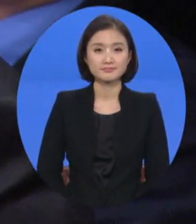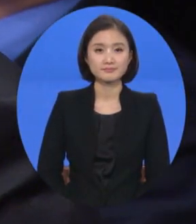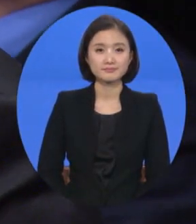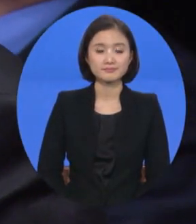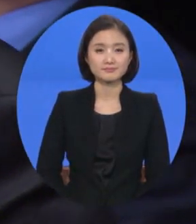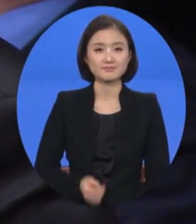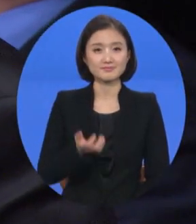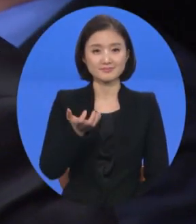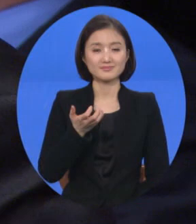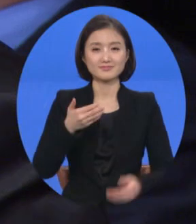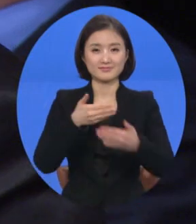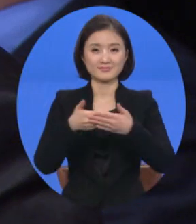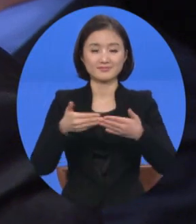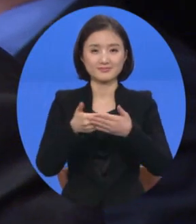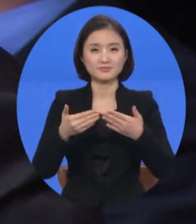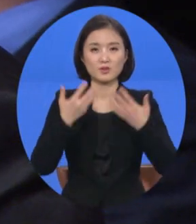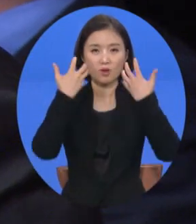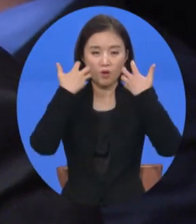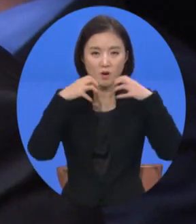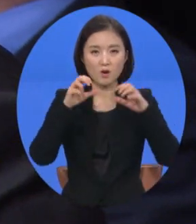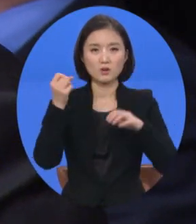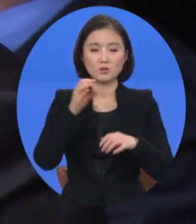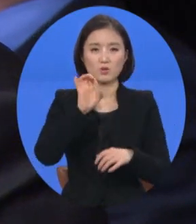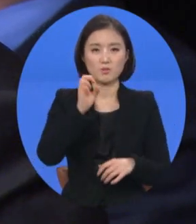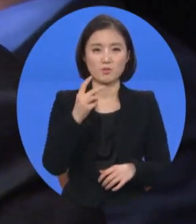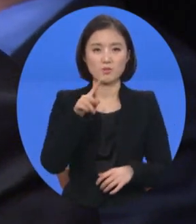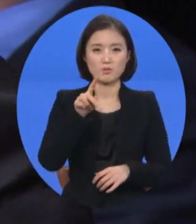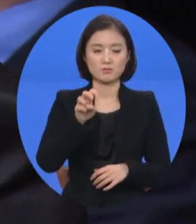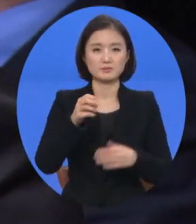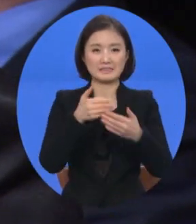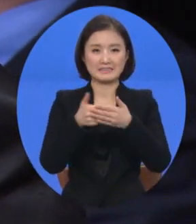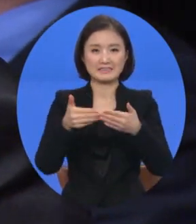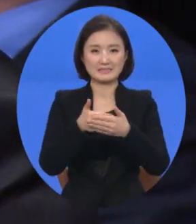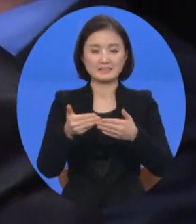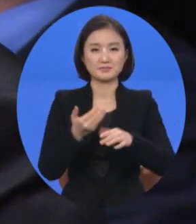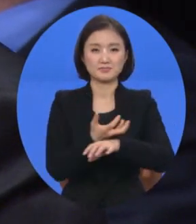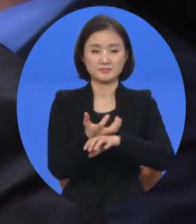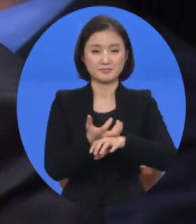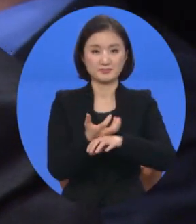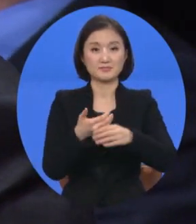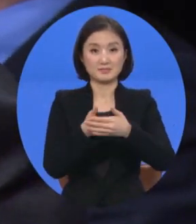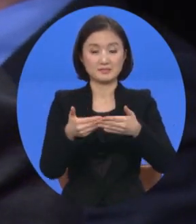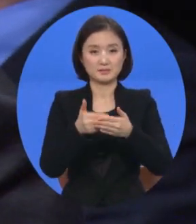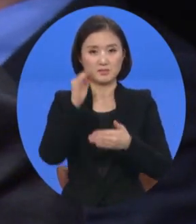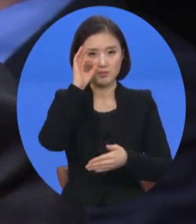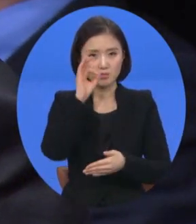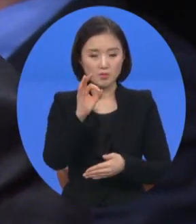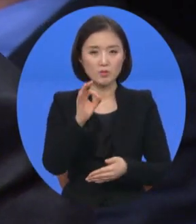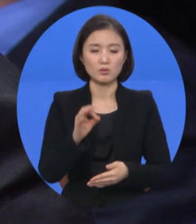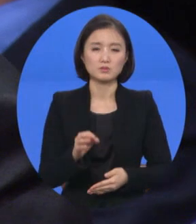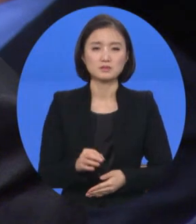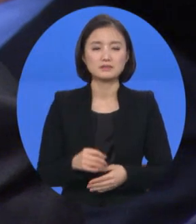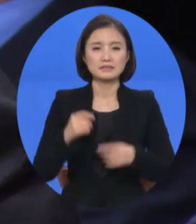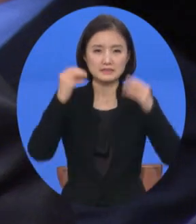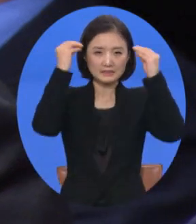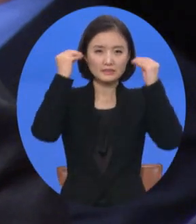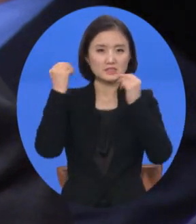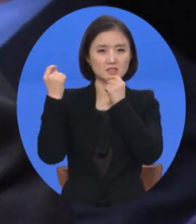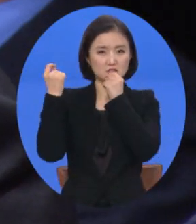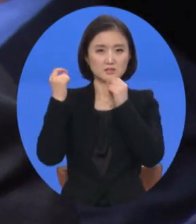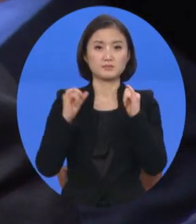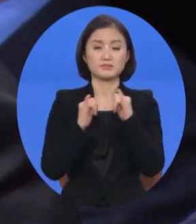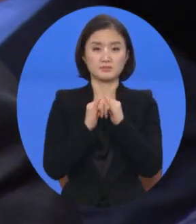4 의미가 아 선배들이 들러리를 통해서 이제 자기 개혁을 이제 의미한다 고